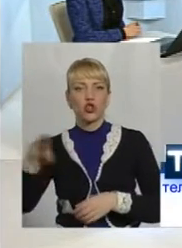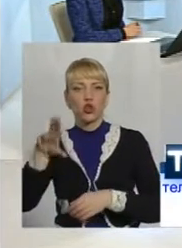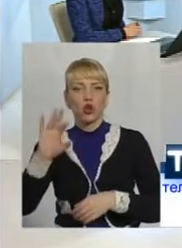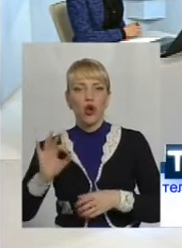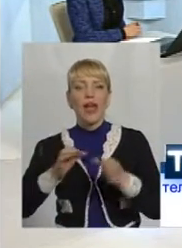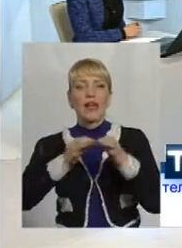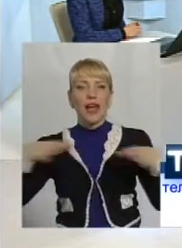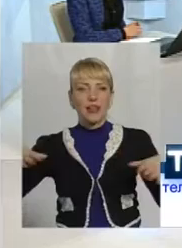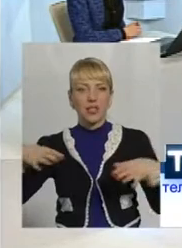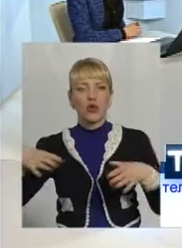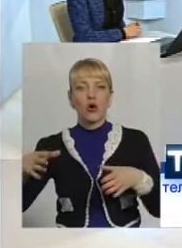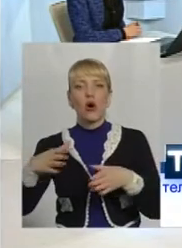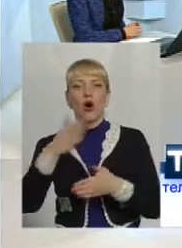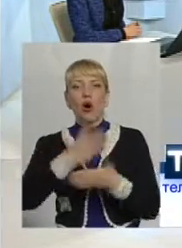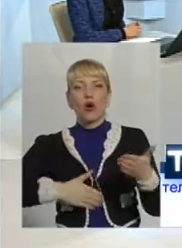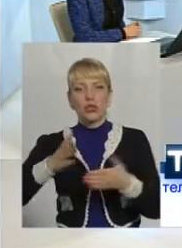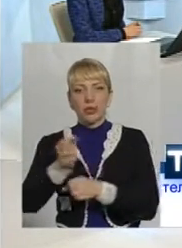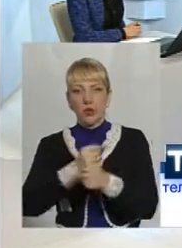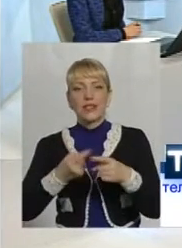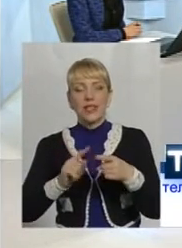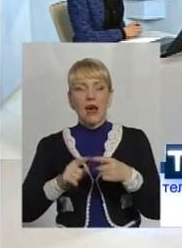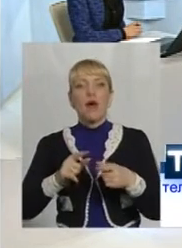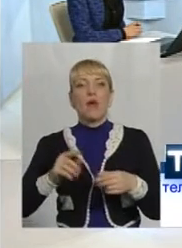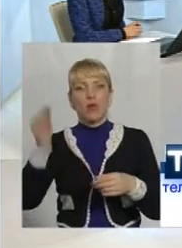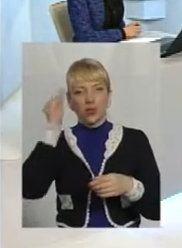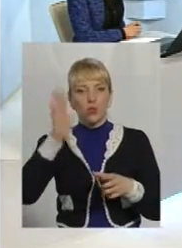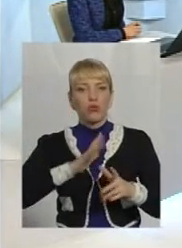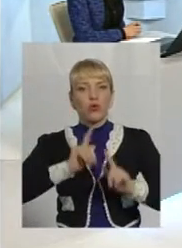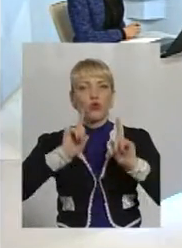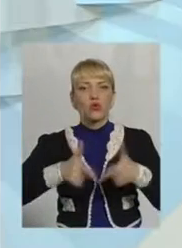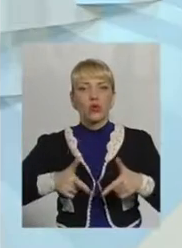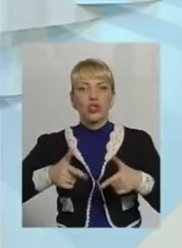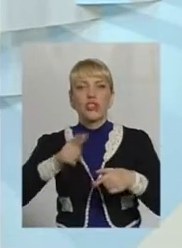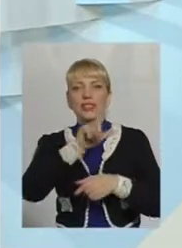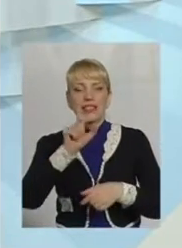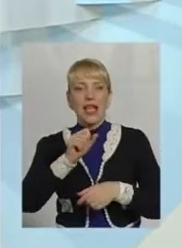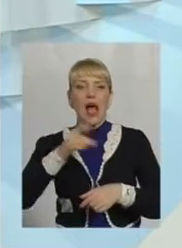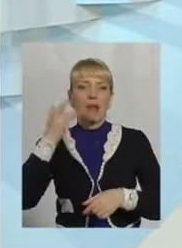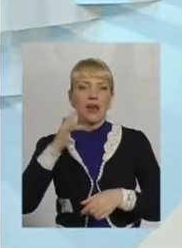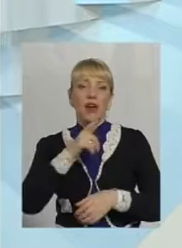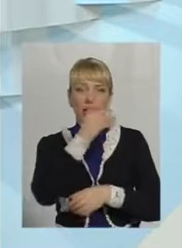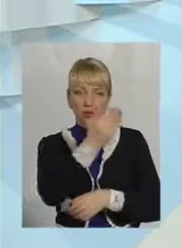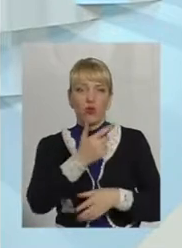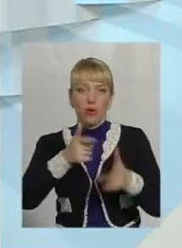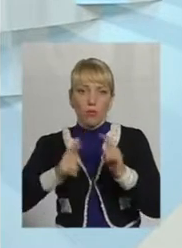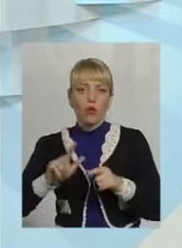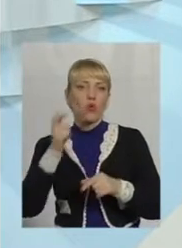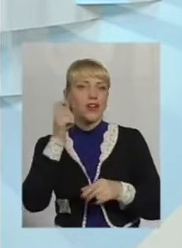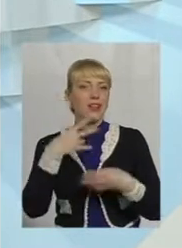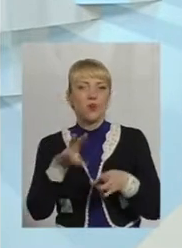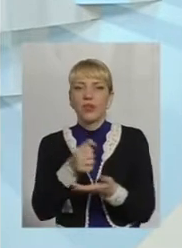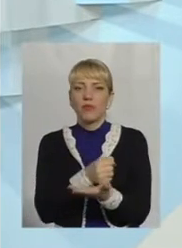роззброєння, ця позиція була узгоджена з американцями. Американці погоджувалися, що Україні не потрібно знищувати всю